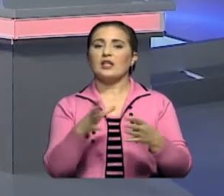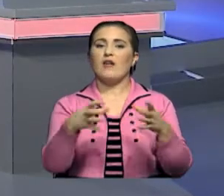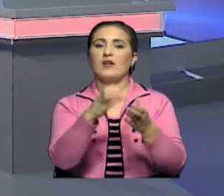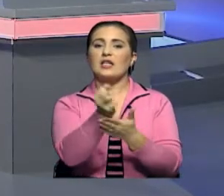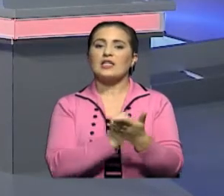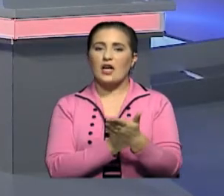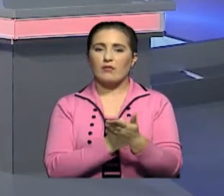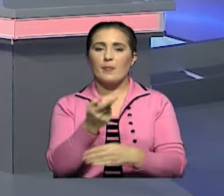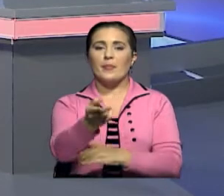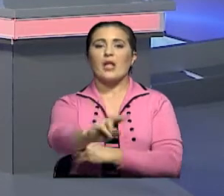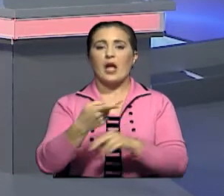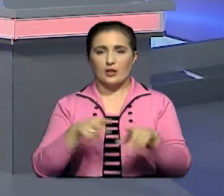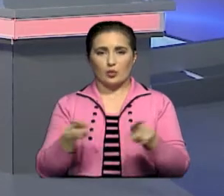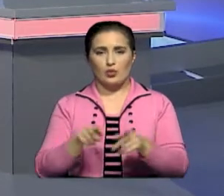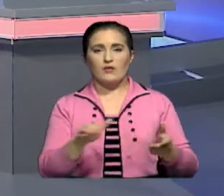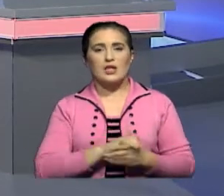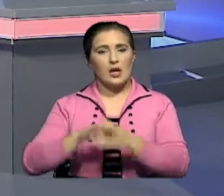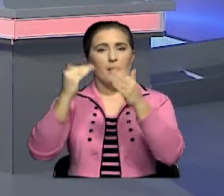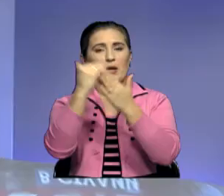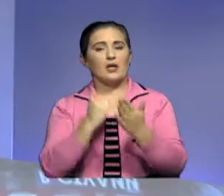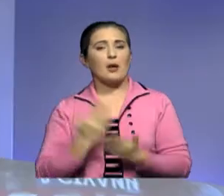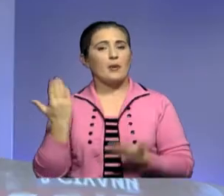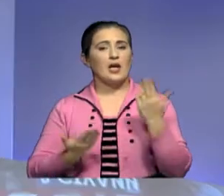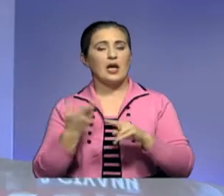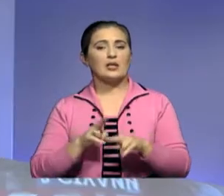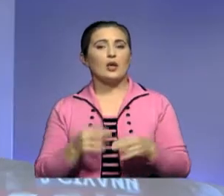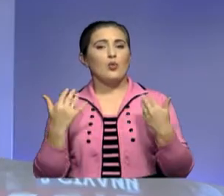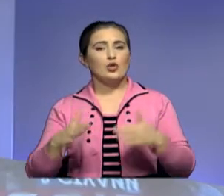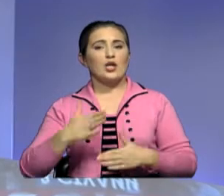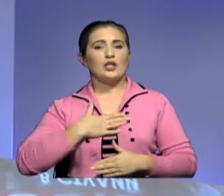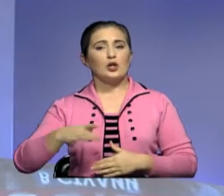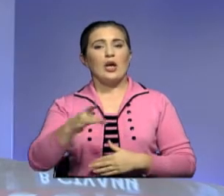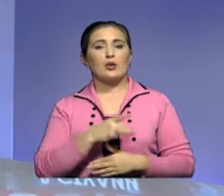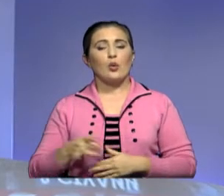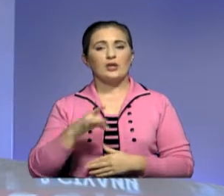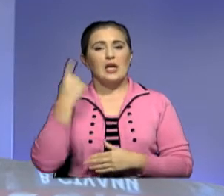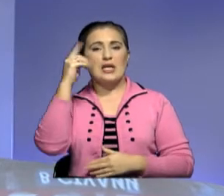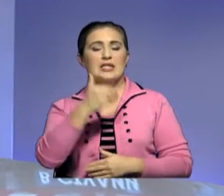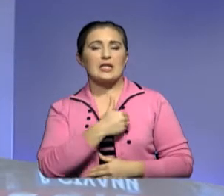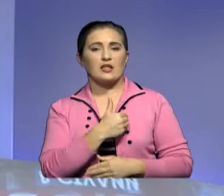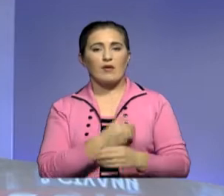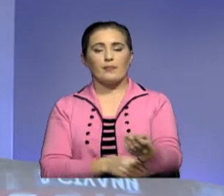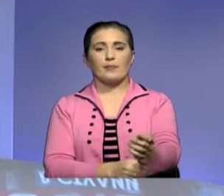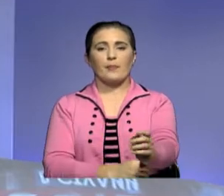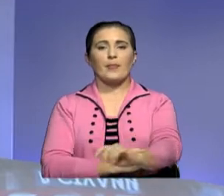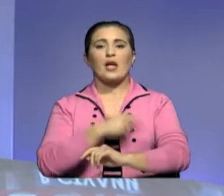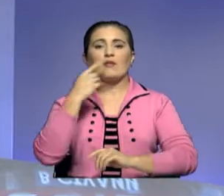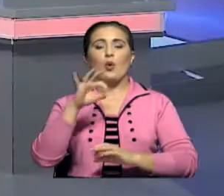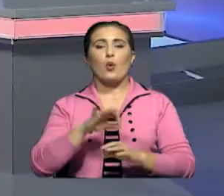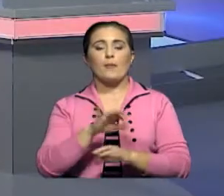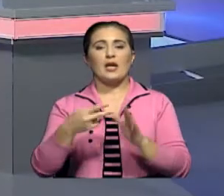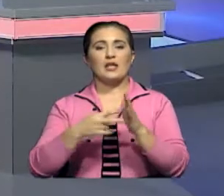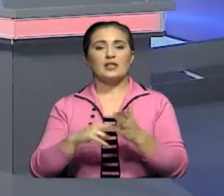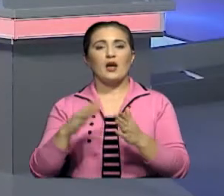это тоже федеральные программы или это уже наши региональные инициативы говоря проекте кадровый